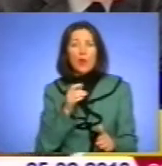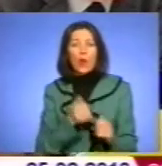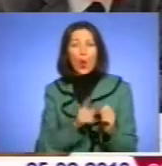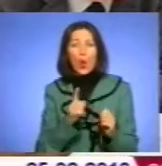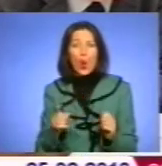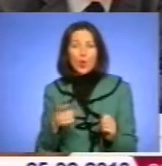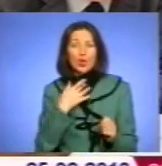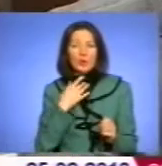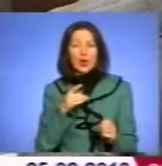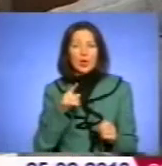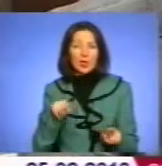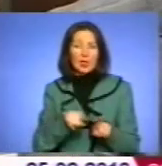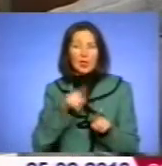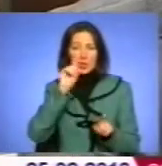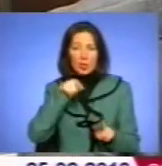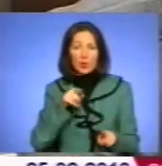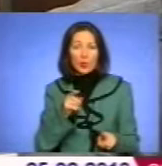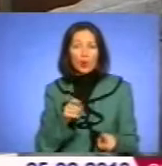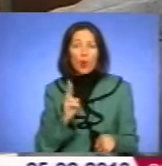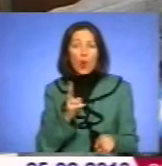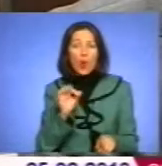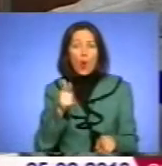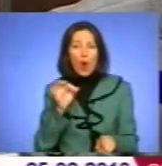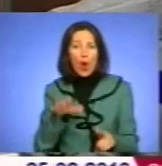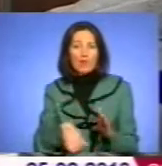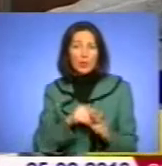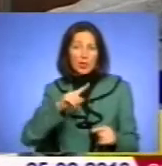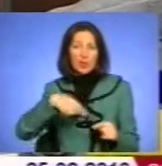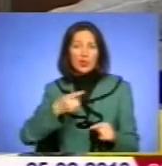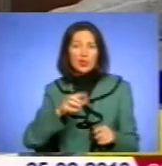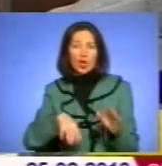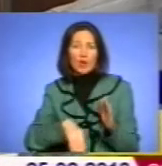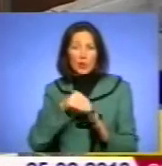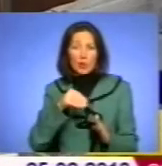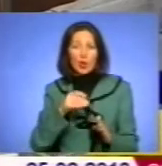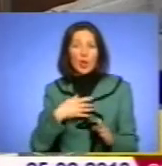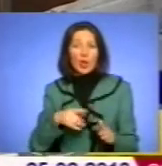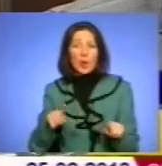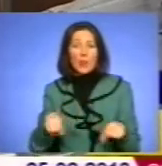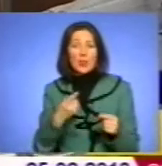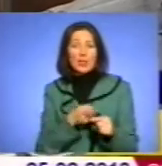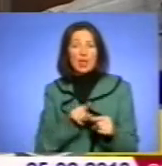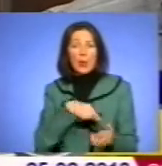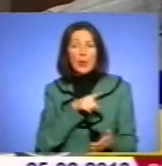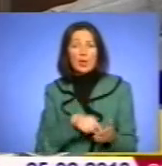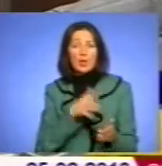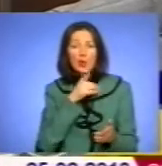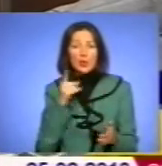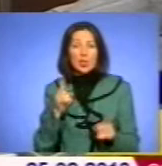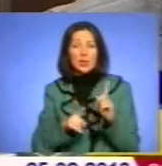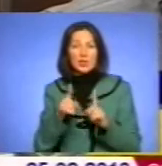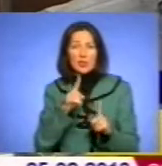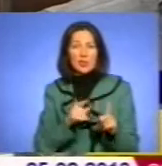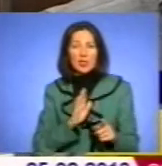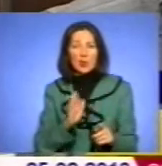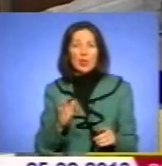на наступних виборах. Неодноразово ми піднімали це питання під час проведення самої сесії. Неодноразово була ситуація, при якій